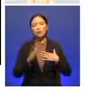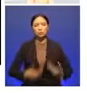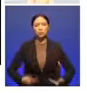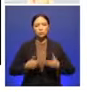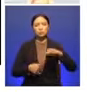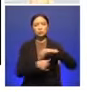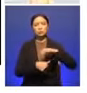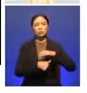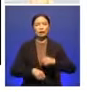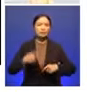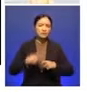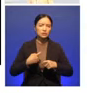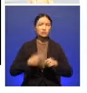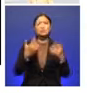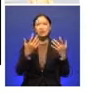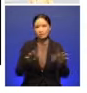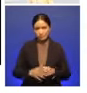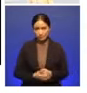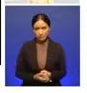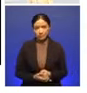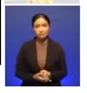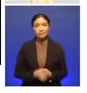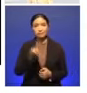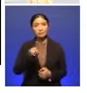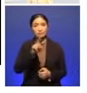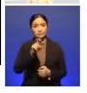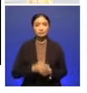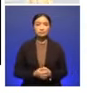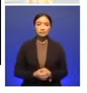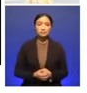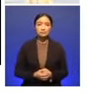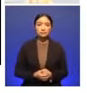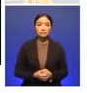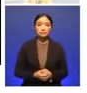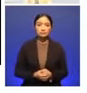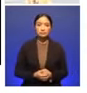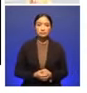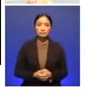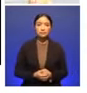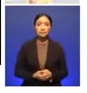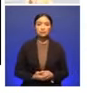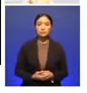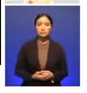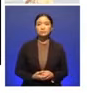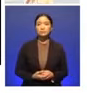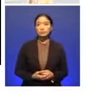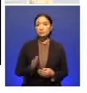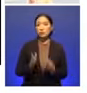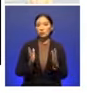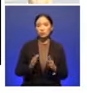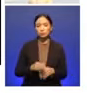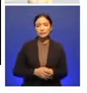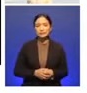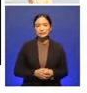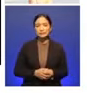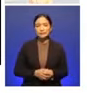นจำเนี่ยมันก็ยากลำบากอยู่แล้วนะคะทีนี้คำถามก็คือว่าเวลาที่เราเนี่ยจะบอกให้คนเข็ดหลาบ